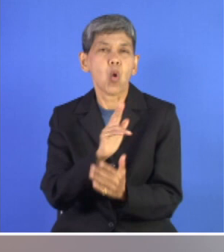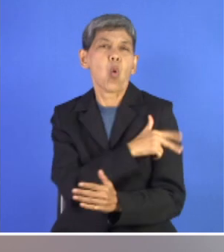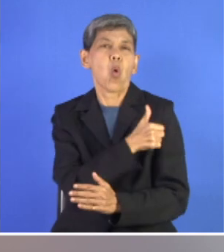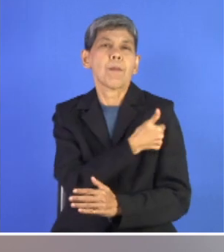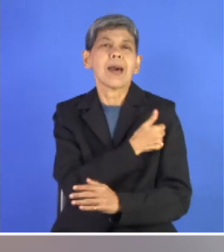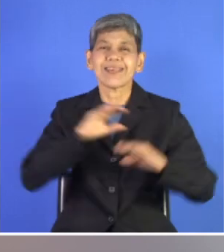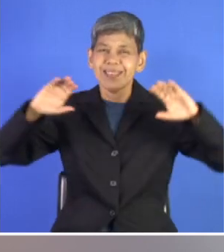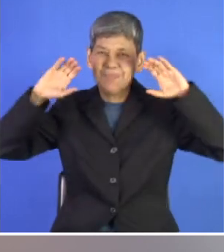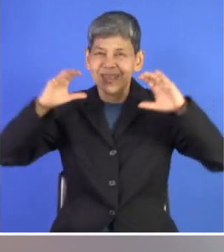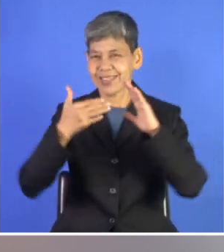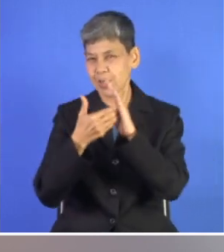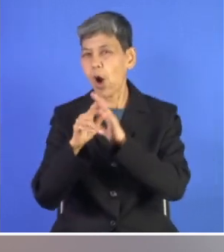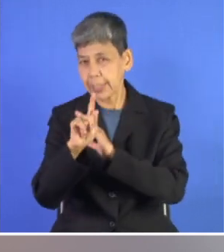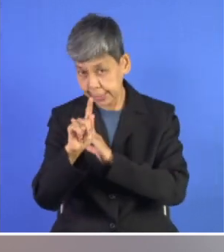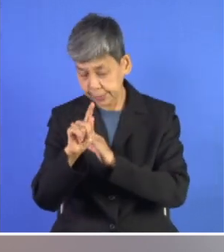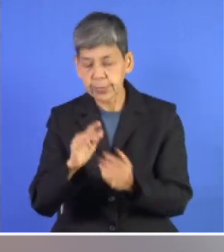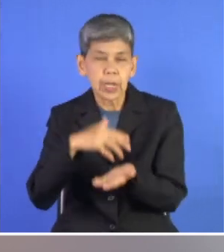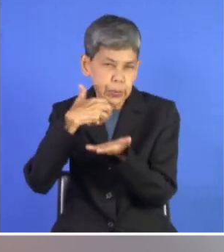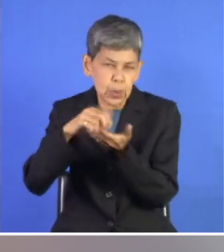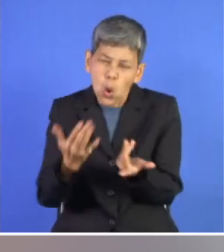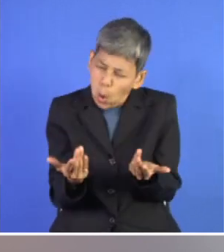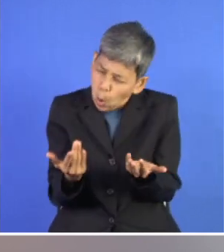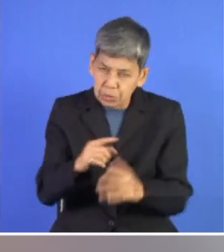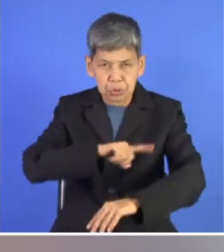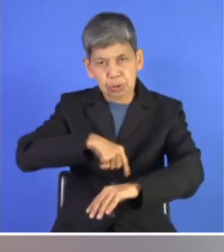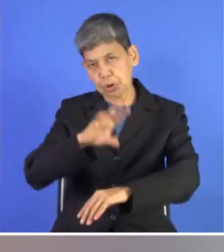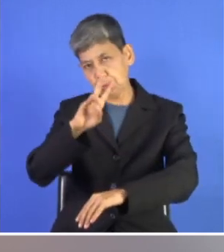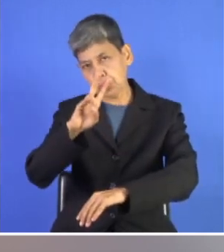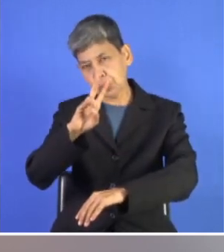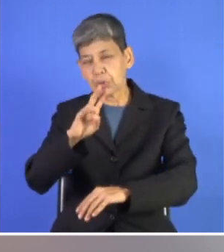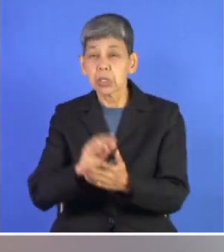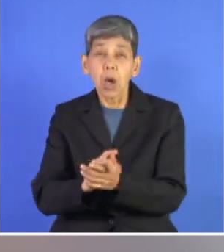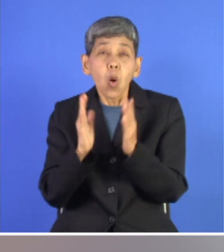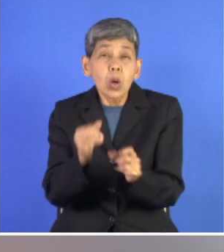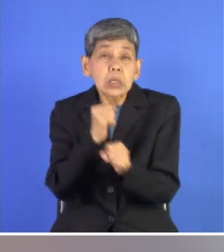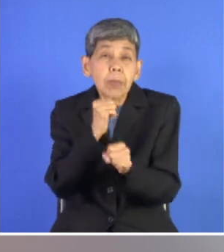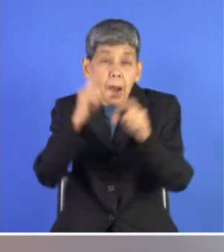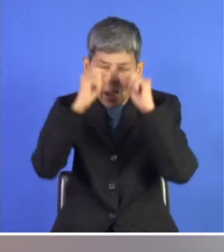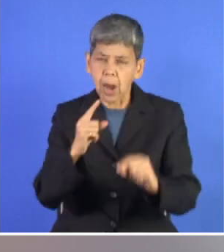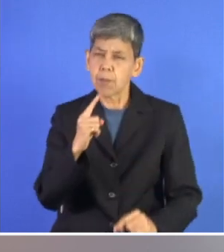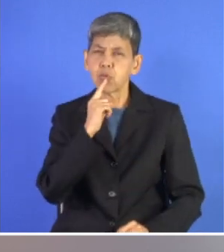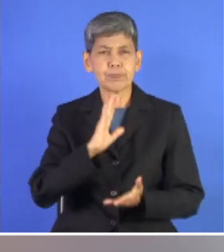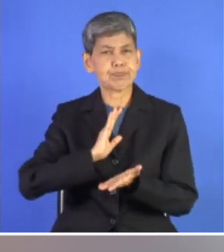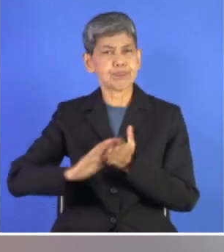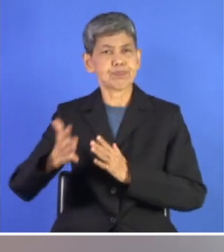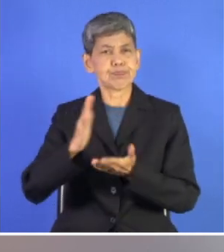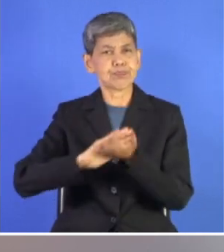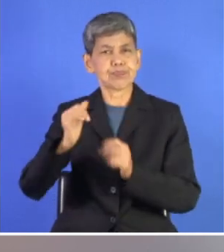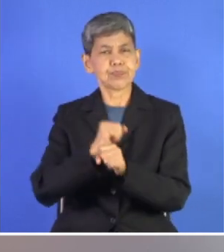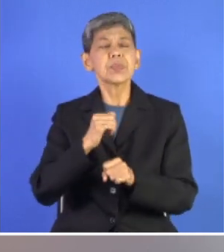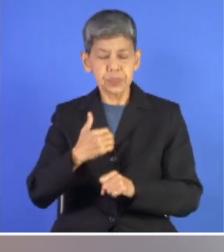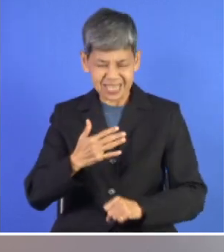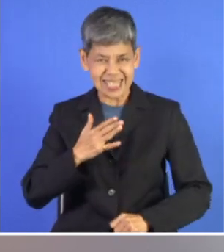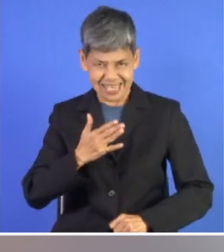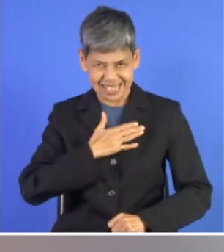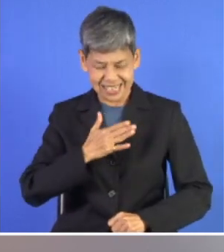ภาครัฐในจังหวัดขอนแก่นเธอบอกว่าต้องรอนาน 7ชั่วโมงแถมเจ้าหน้าที่ของโรงพยาบาลแสดงพฤติกรรมไม่เหมาะสมด้วยนะคะคือเธอ